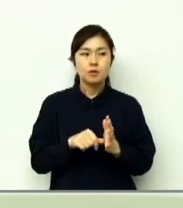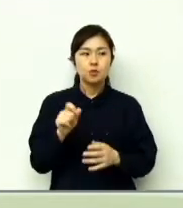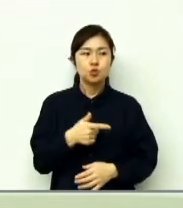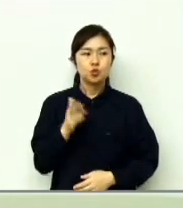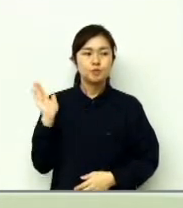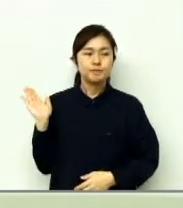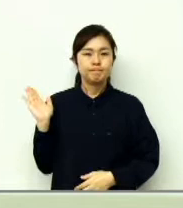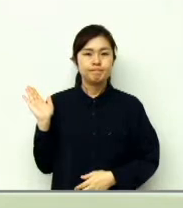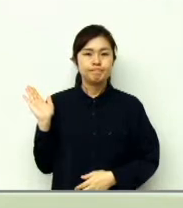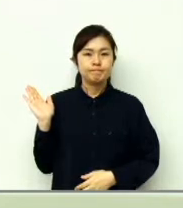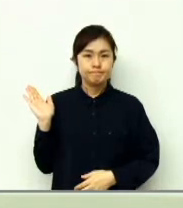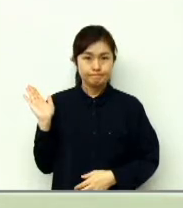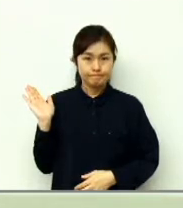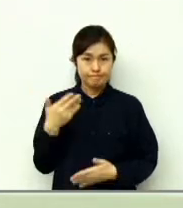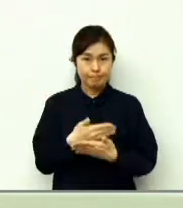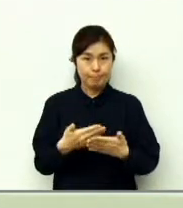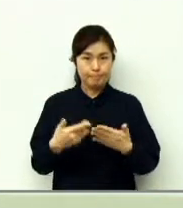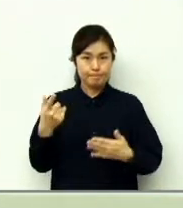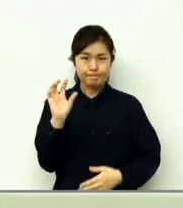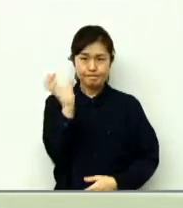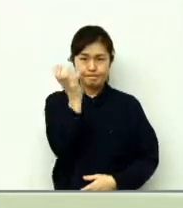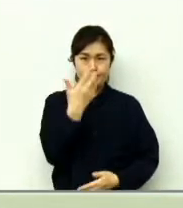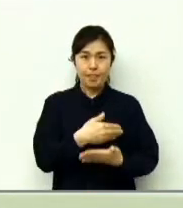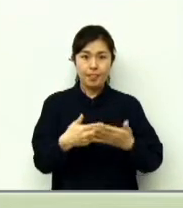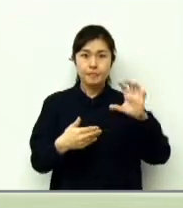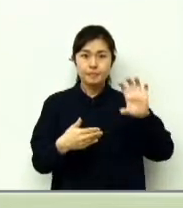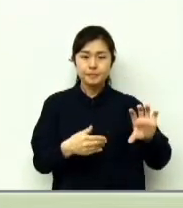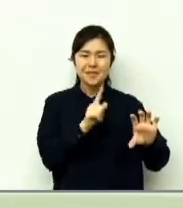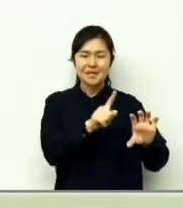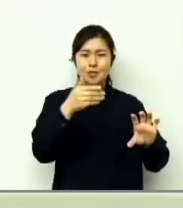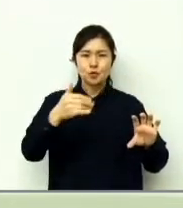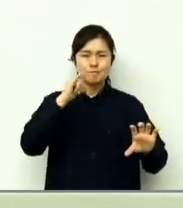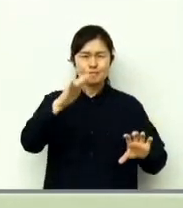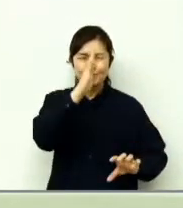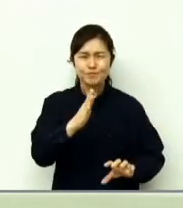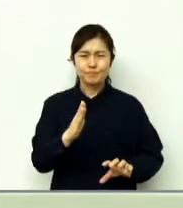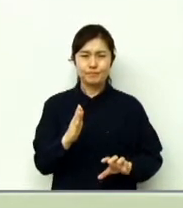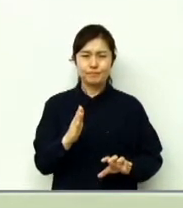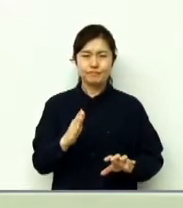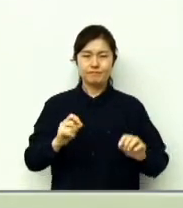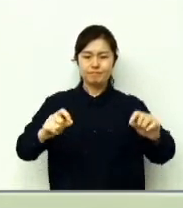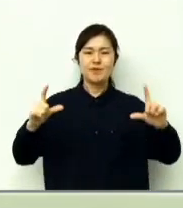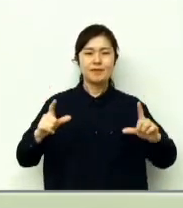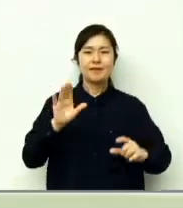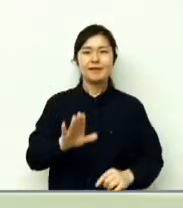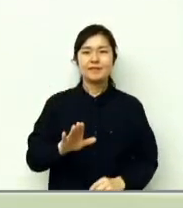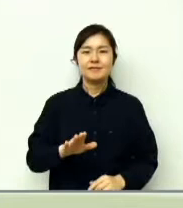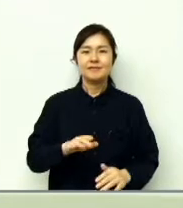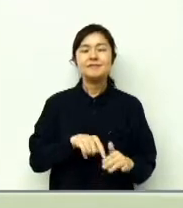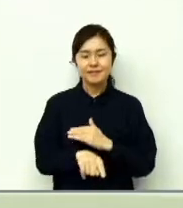このようにですね、119番に電話し救急車を呼んでくださいと、こういうふうにつながっていくということでござい